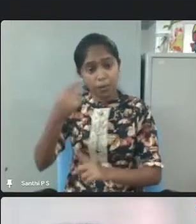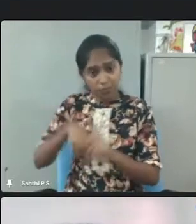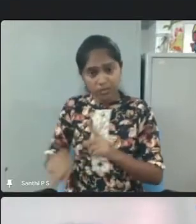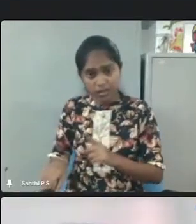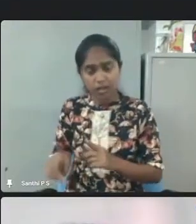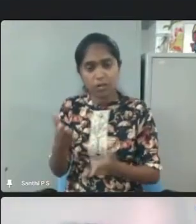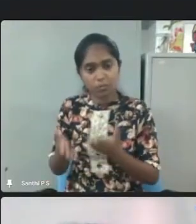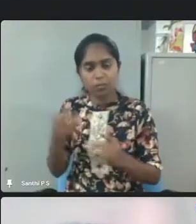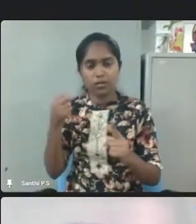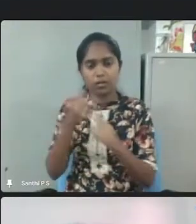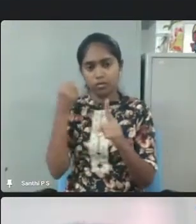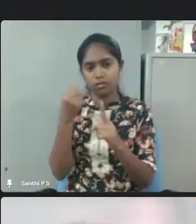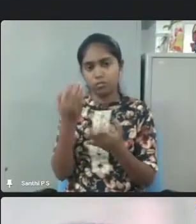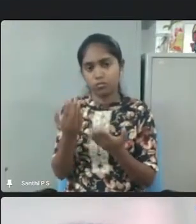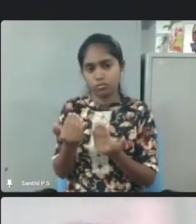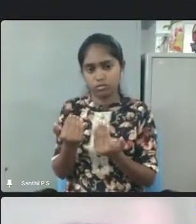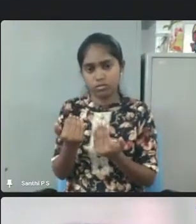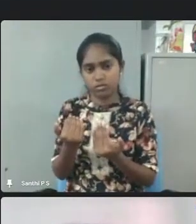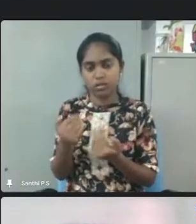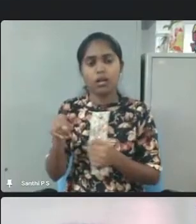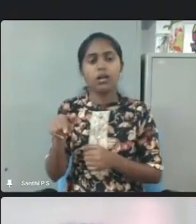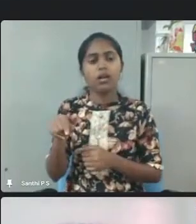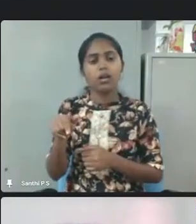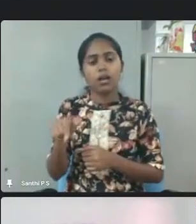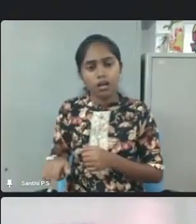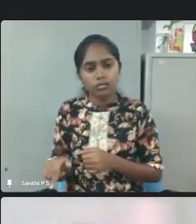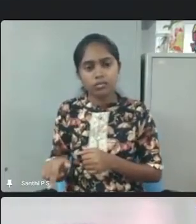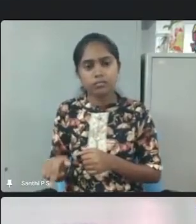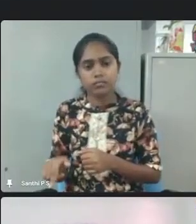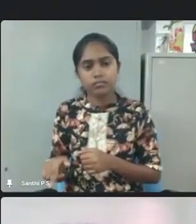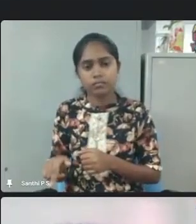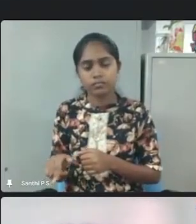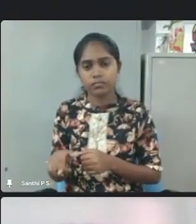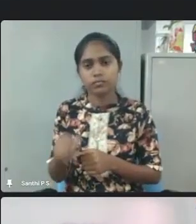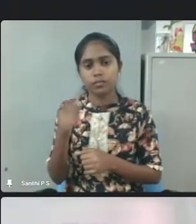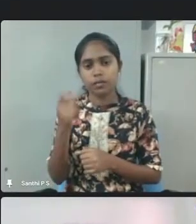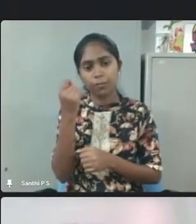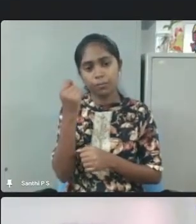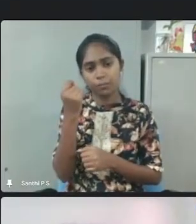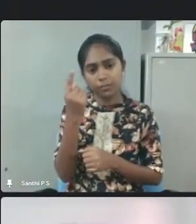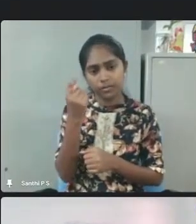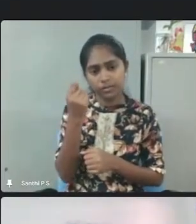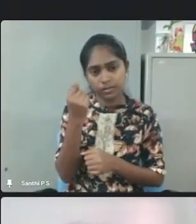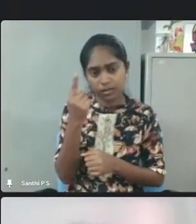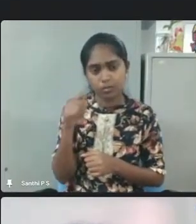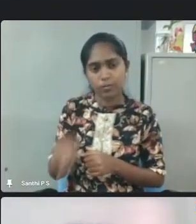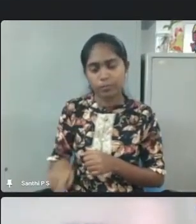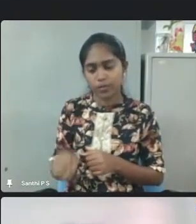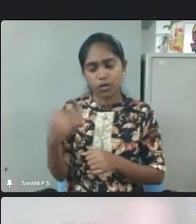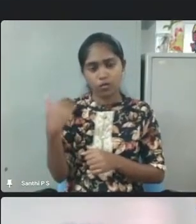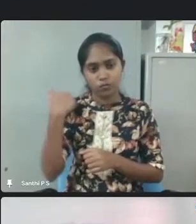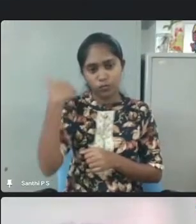പലപ്പോഴും കുറയ്ക്കുന്നതായിട്ട് തോന്നിയിട്ടുണ്ട്. അപ്പോൾ അതുകൊണ്ട് തന്നെ ഇതെല്ലാം മനസ്സിലാക്കുമ്പോൾ അവരുടെ ഭാവി ജീവിതത്തെ